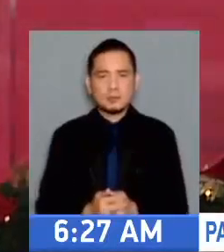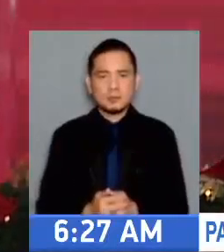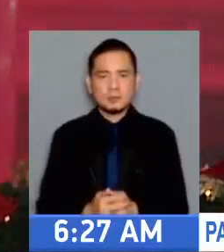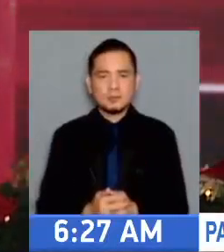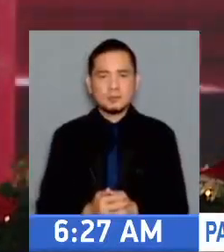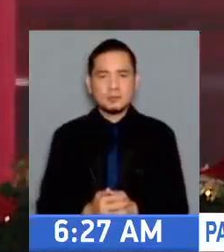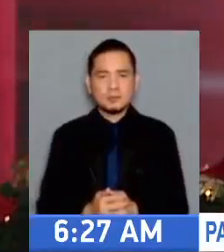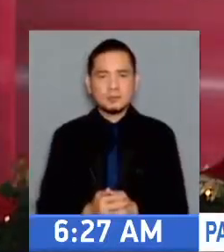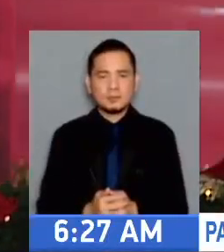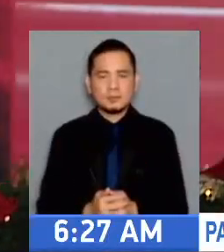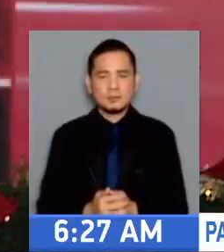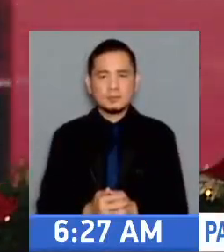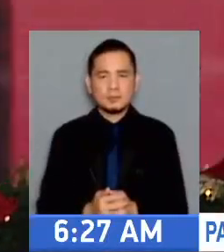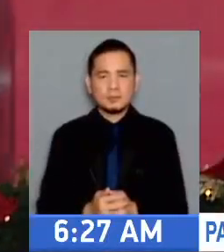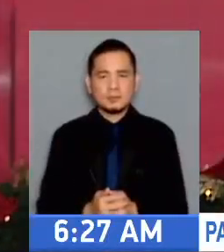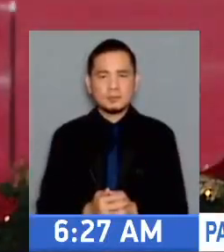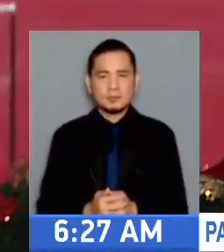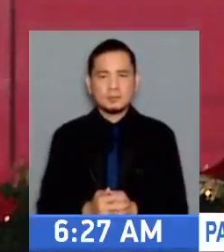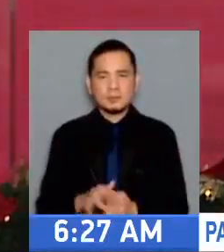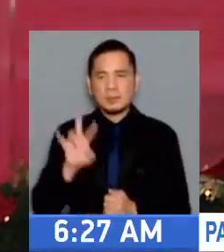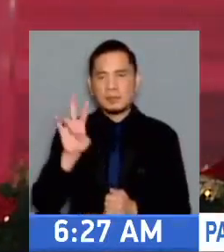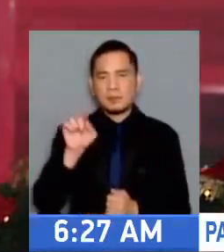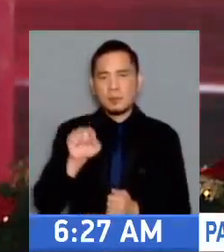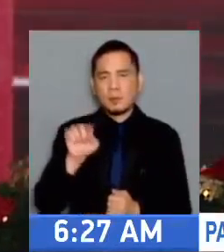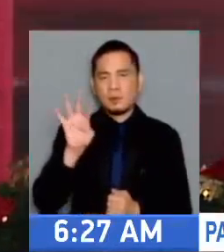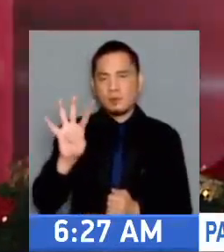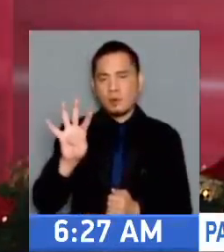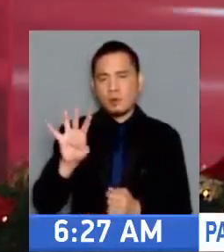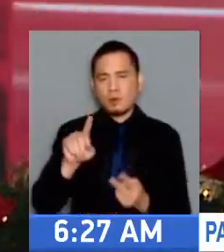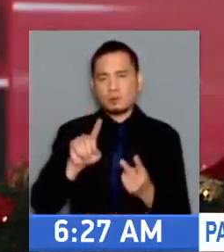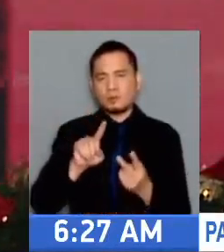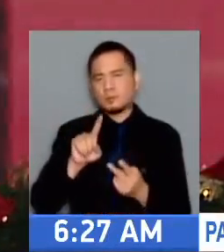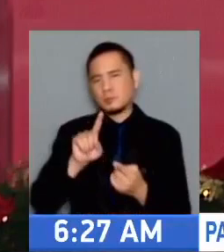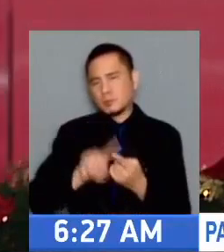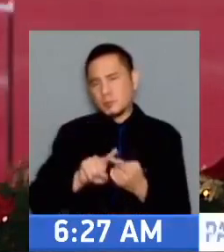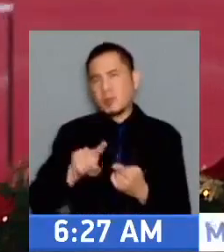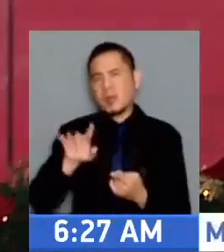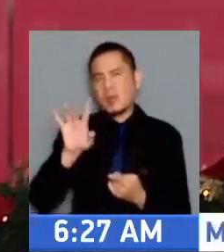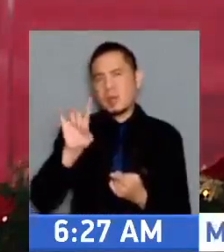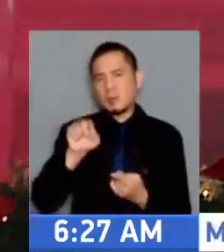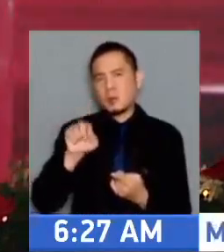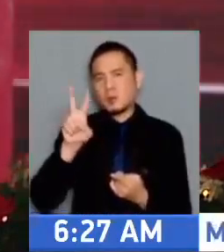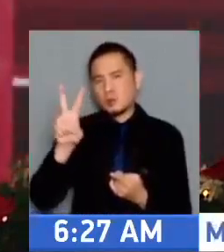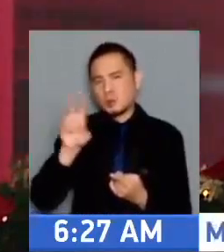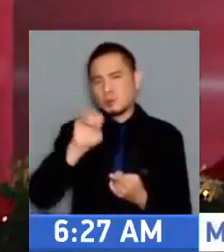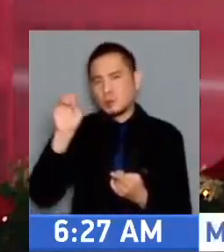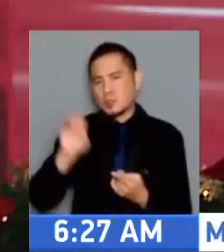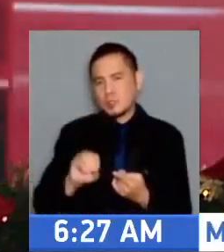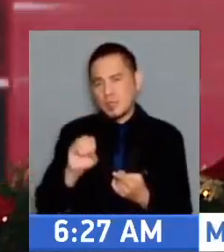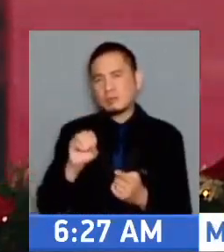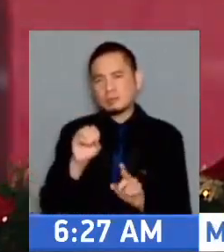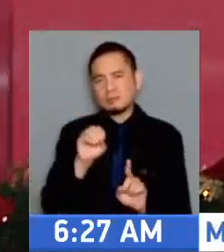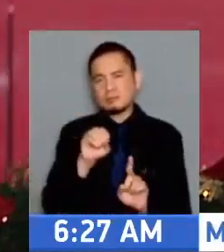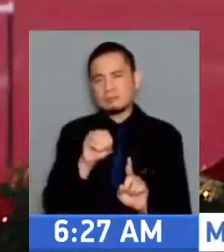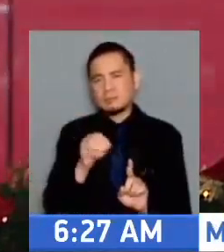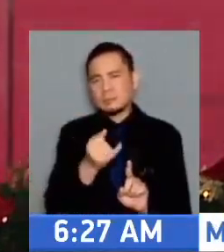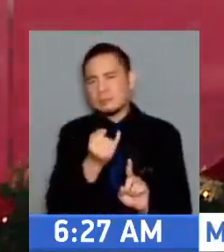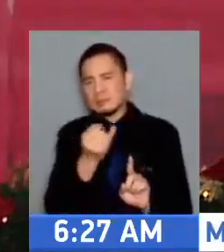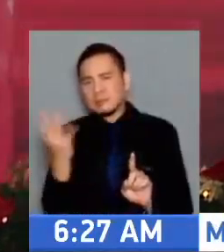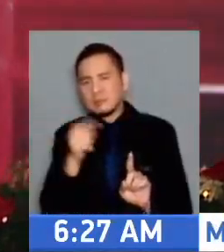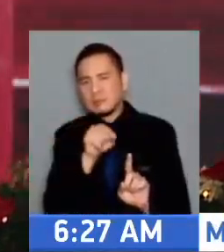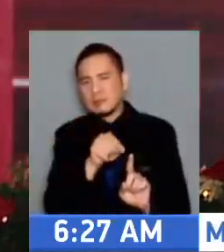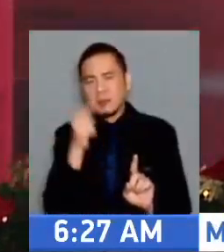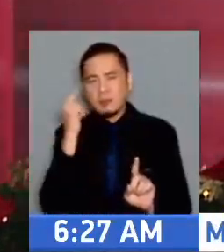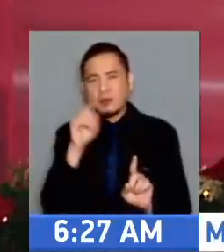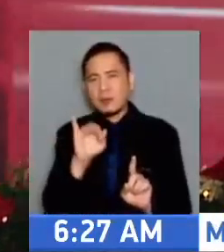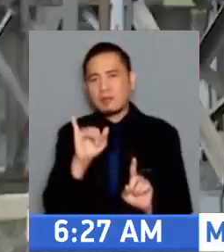Maglalaro sa 7.4 hanggang 8.2% ang projected inflation rate nitong Nobyembre ayon sa Bangko Sentral ng Pilipinas.